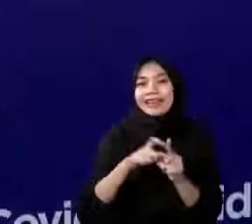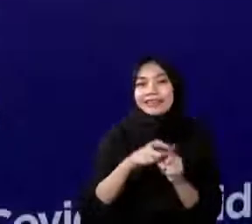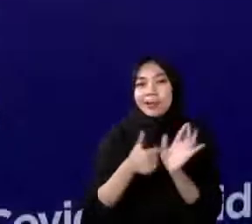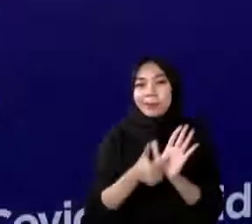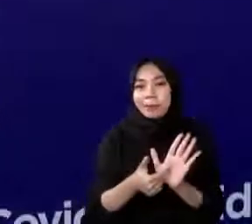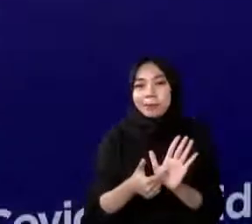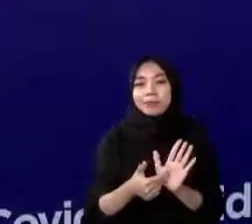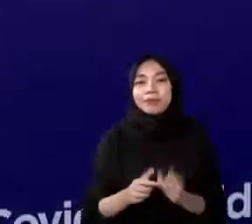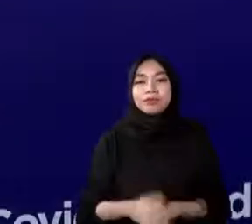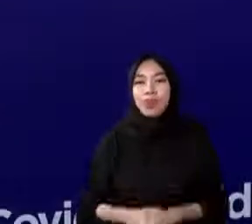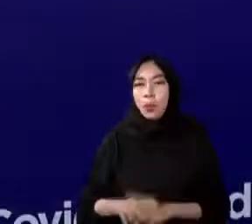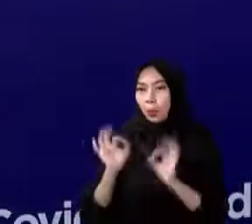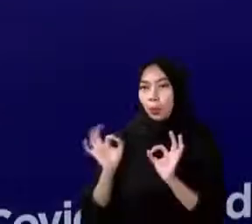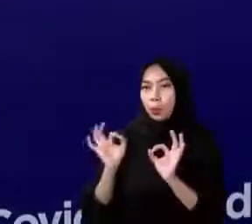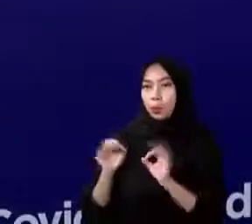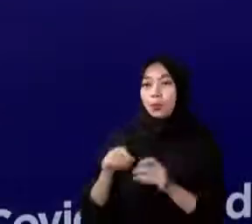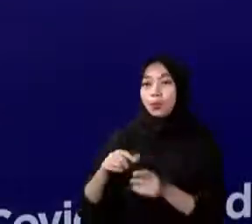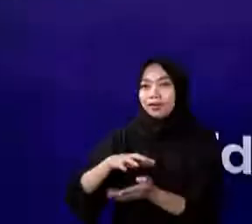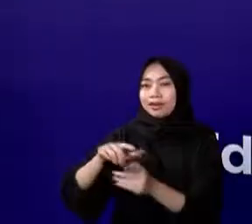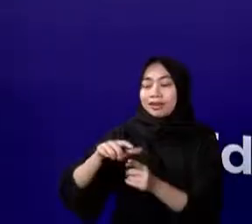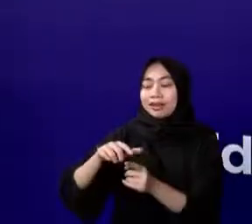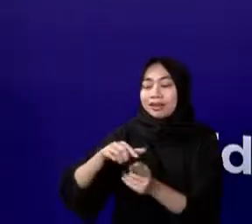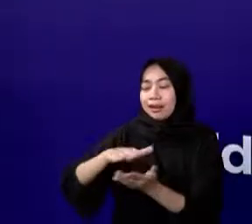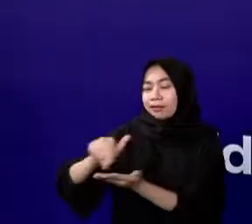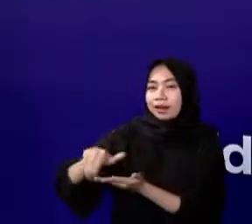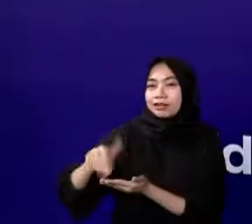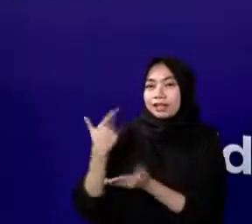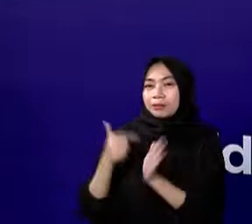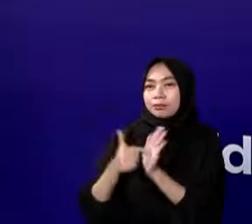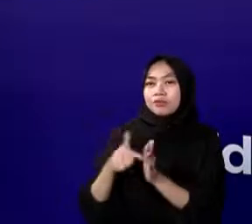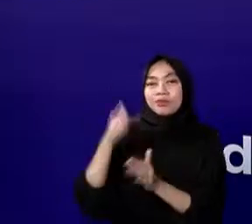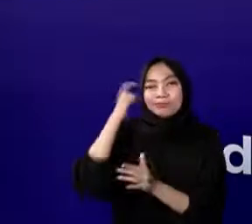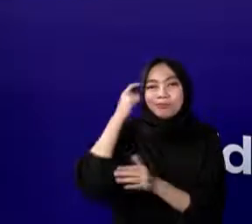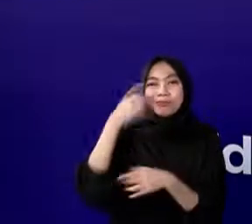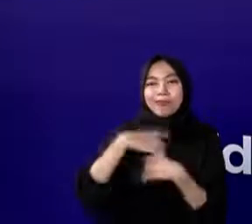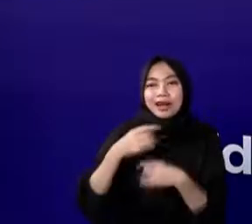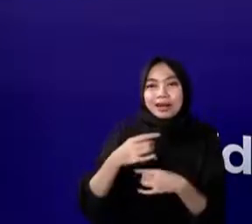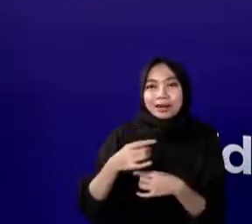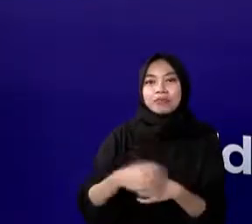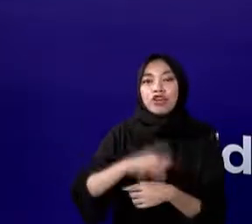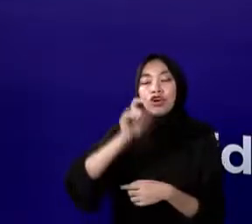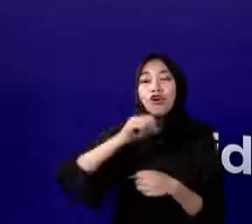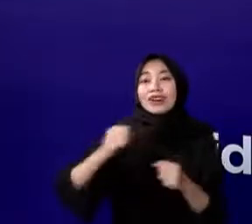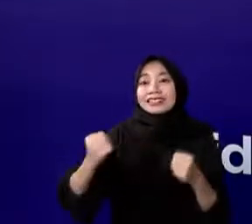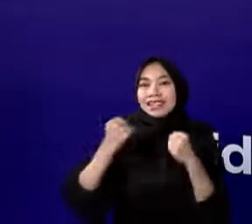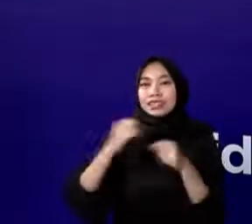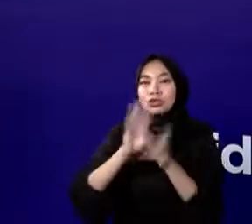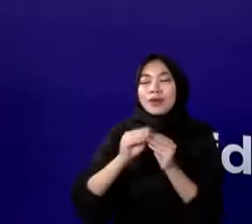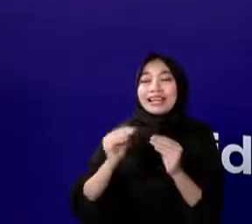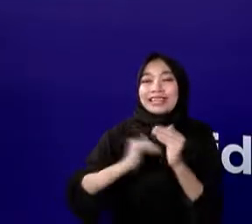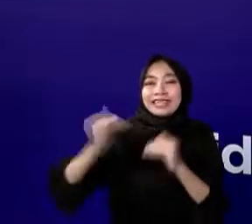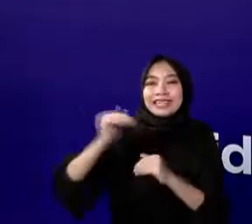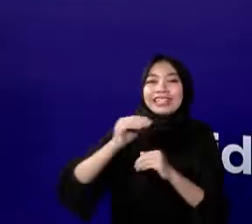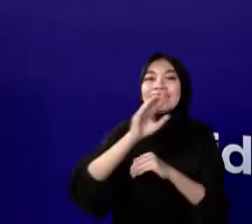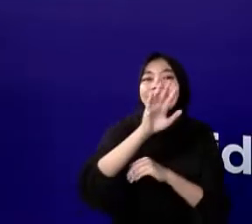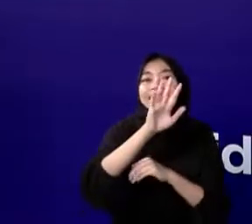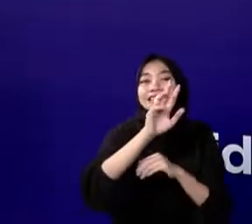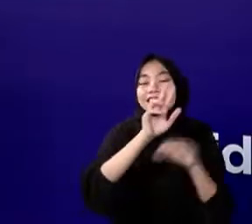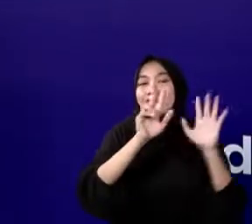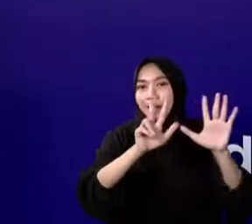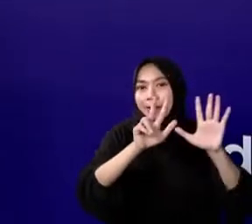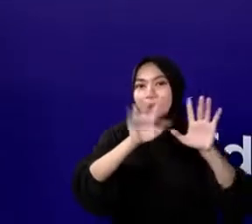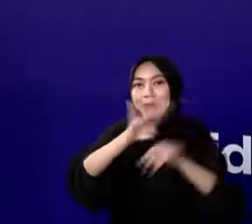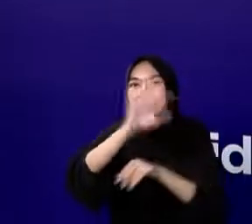Putri. Iya, memang menarik ya Mbak Dewi, angka kesembuhannya cukup tinggi, 84%, tapi yang harus kita cermati